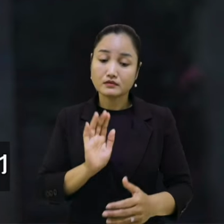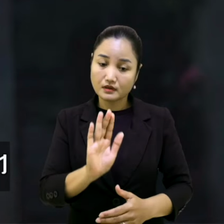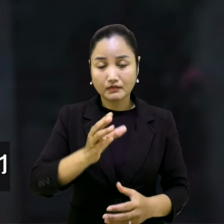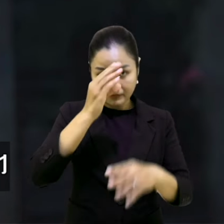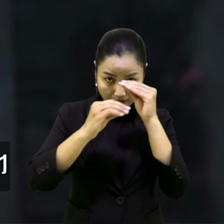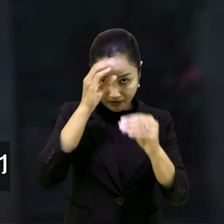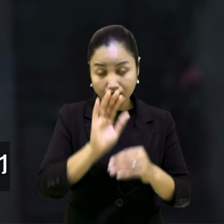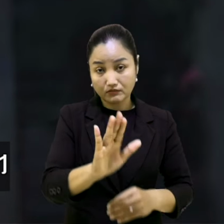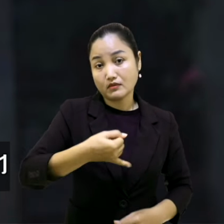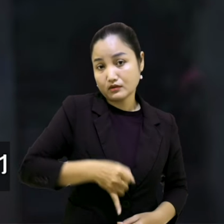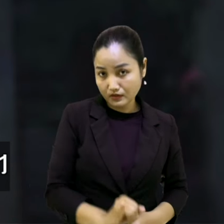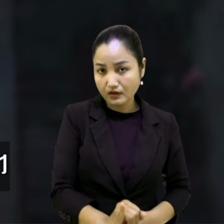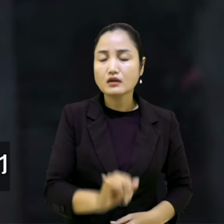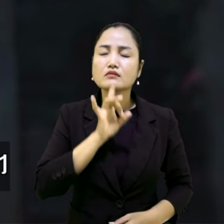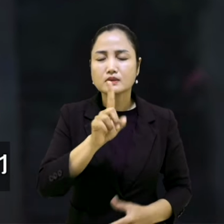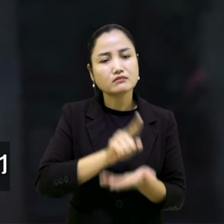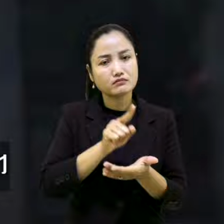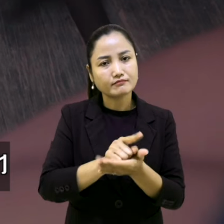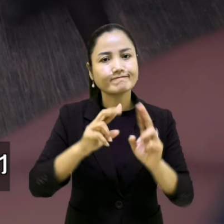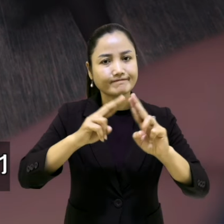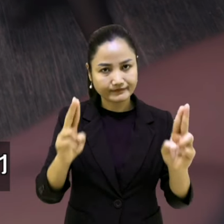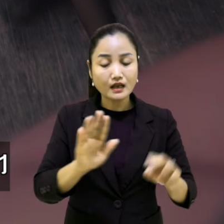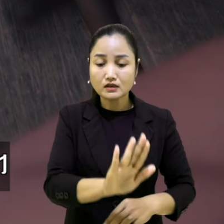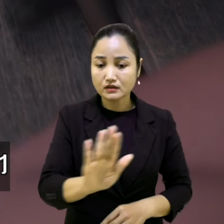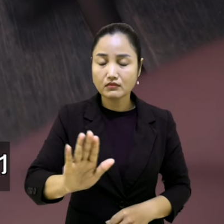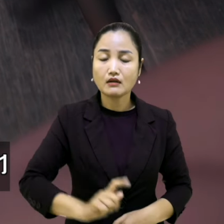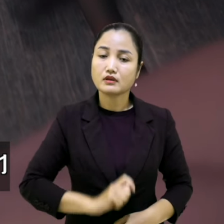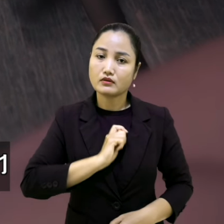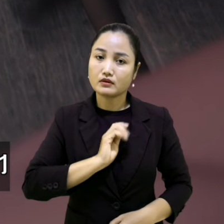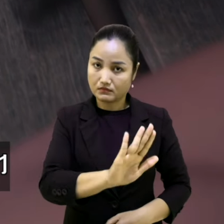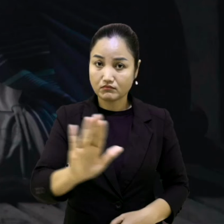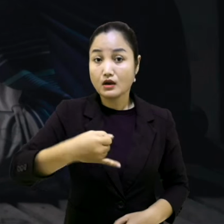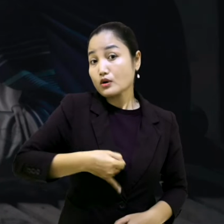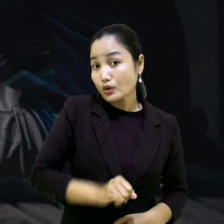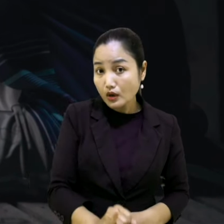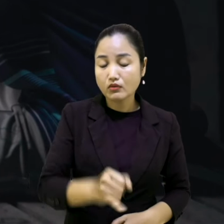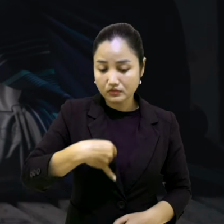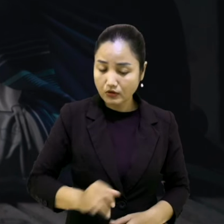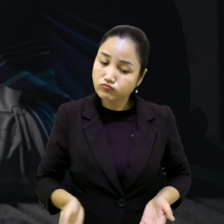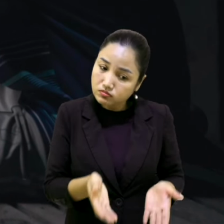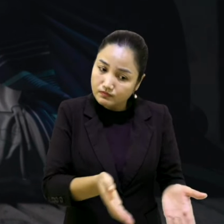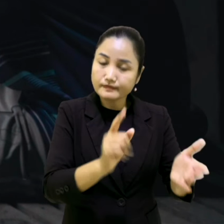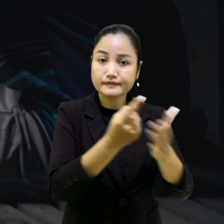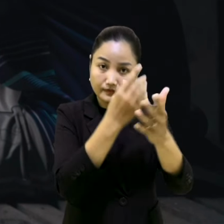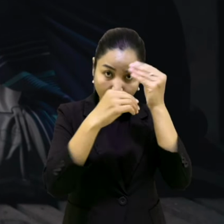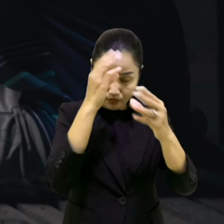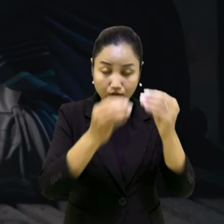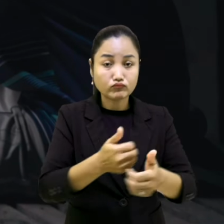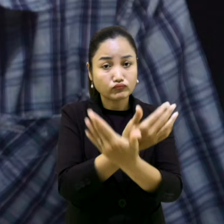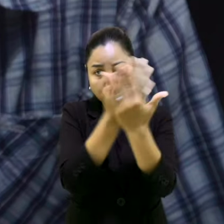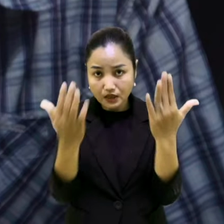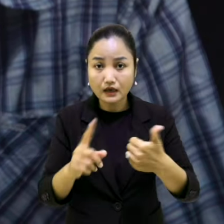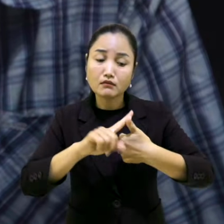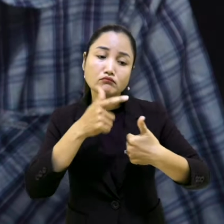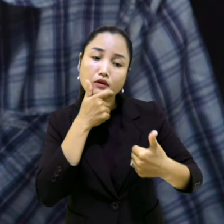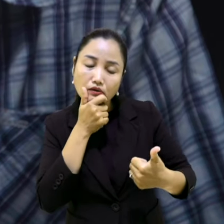chúng con ca sắc sắc bỏ côn cứ nhầm cực hạ sầm khăn bóng phọt xem rạp chỉ việc côn côn nhầm ở riêng bán chân chẳng môn